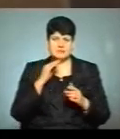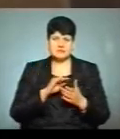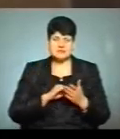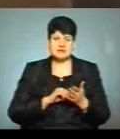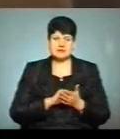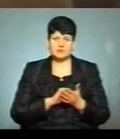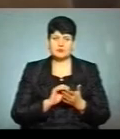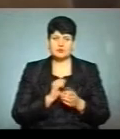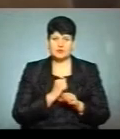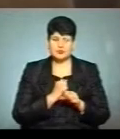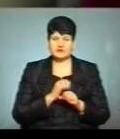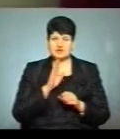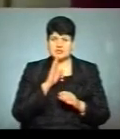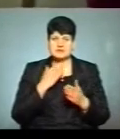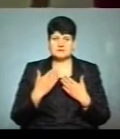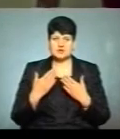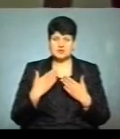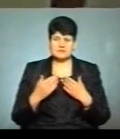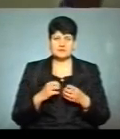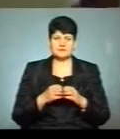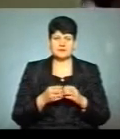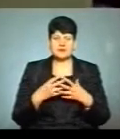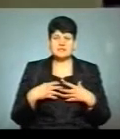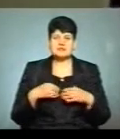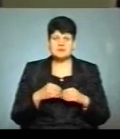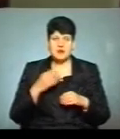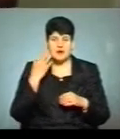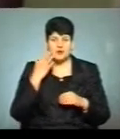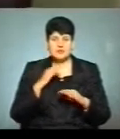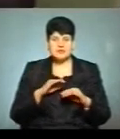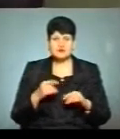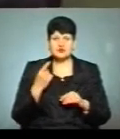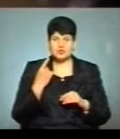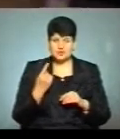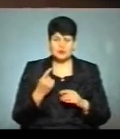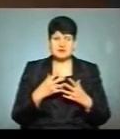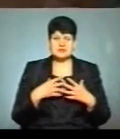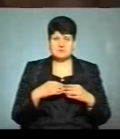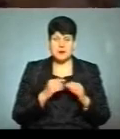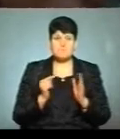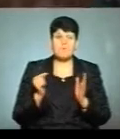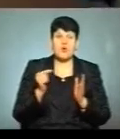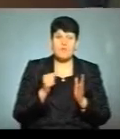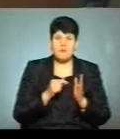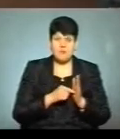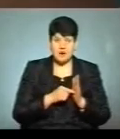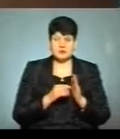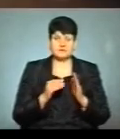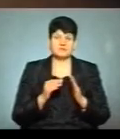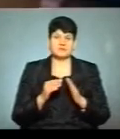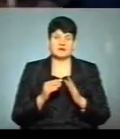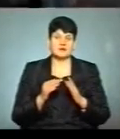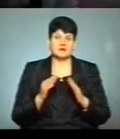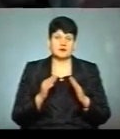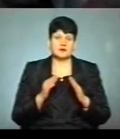дипломної роботи жінка спілкувалась із кризовими сім'ями. А коли діти з однієї з таких сімей потрапили у притулок, пообіцяла, що